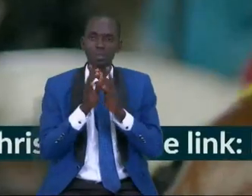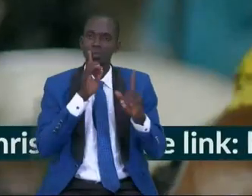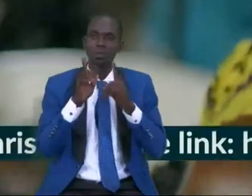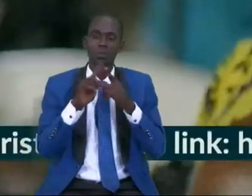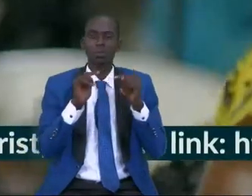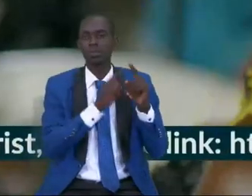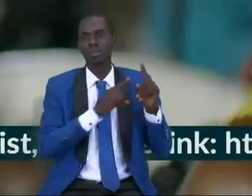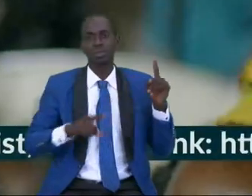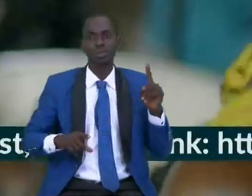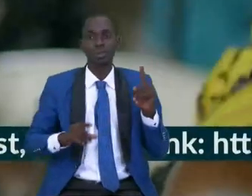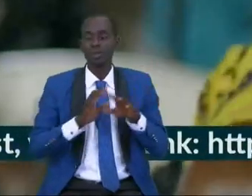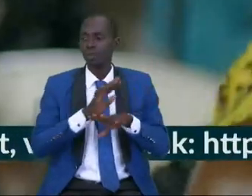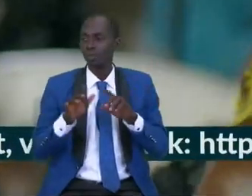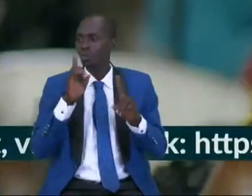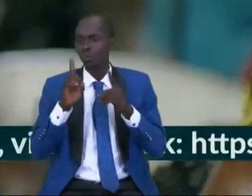Le Dieu,